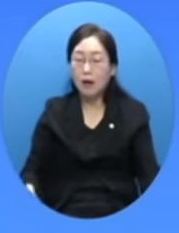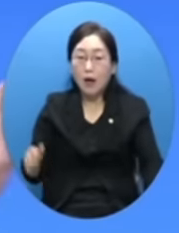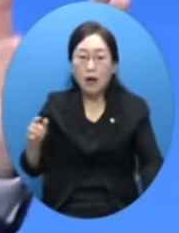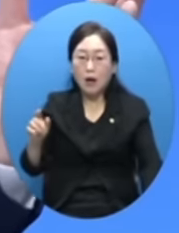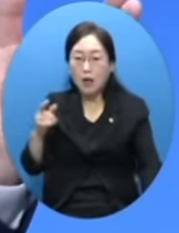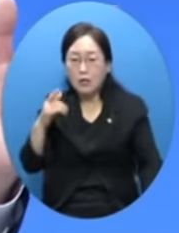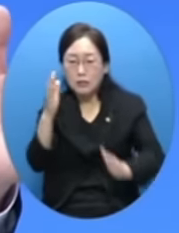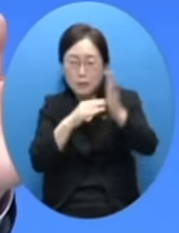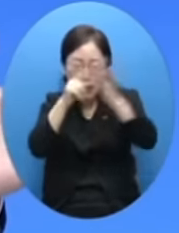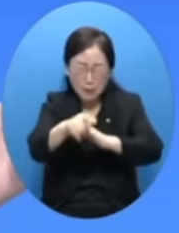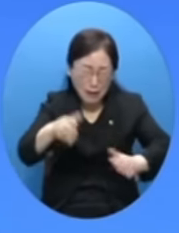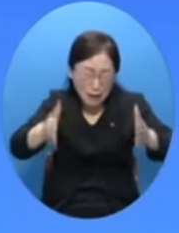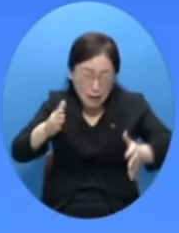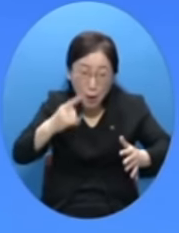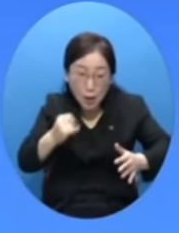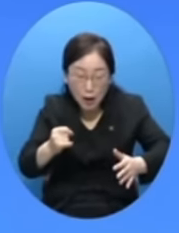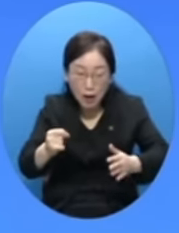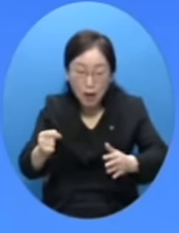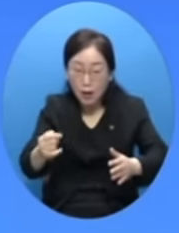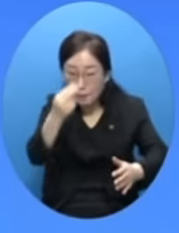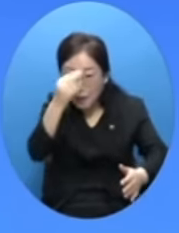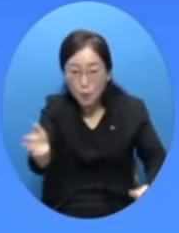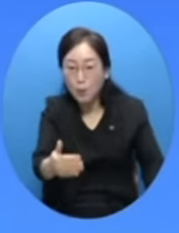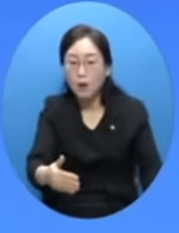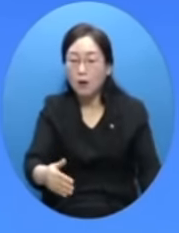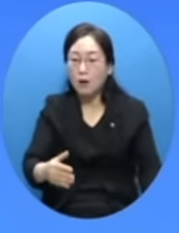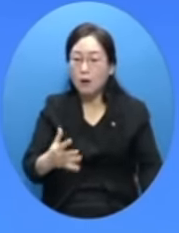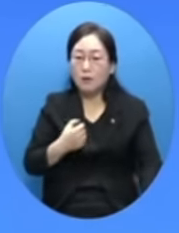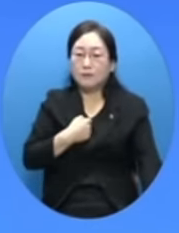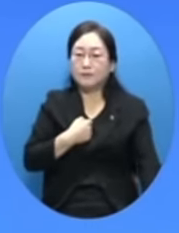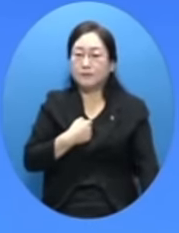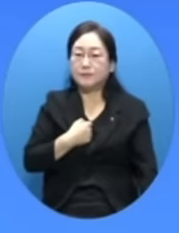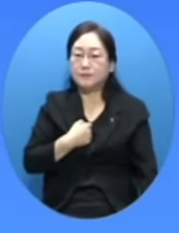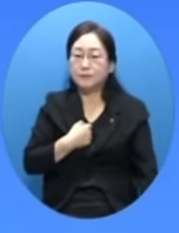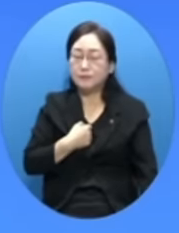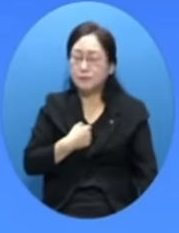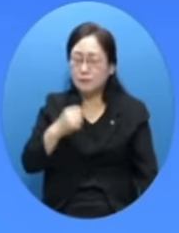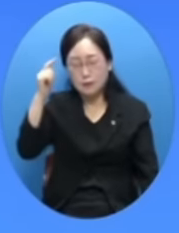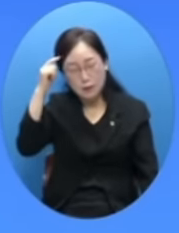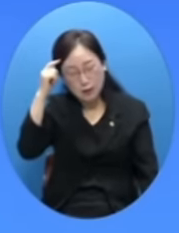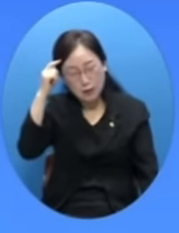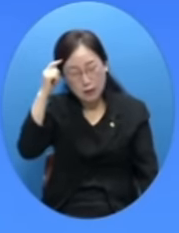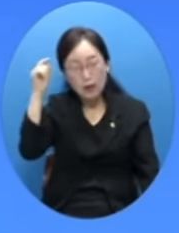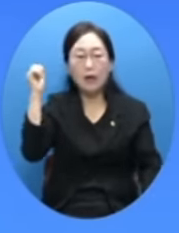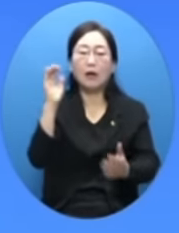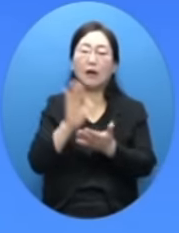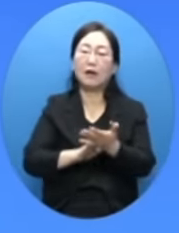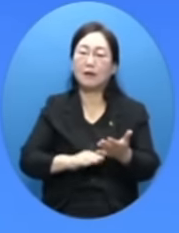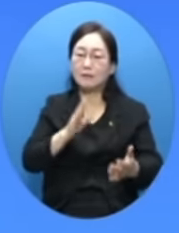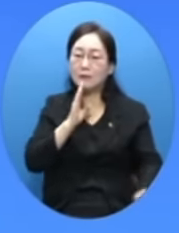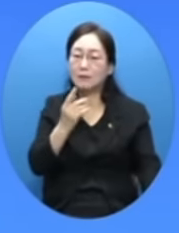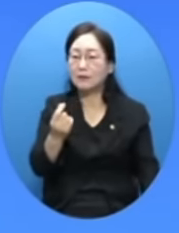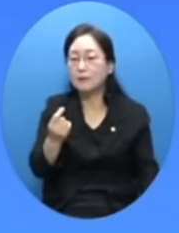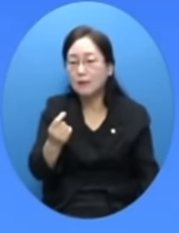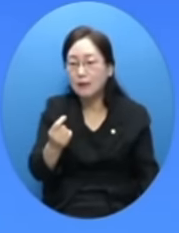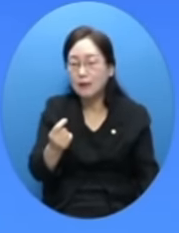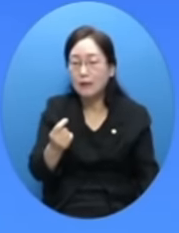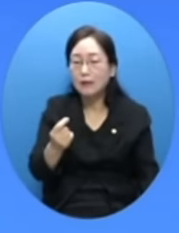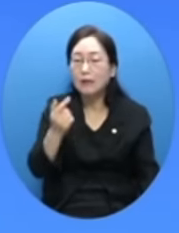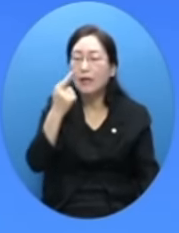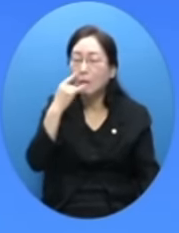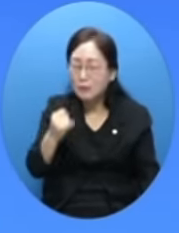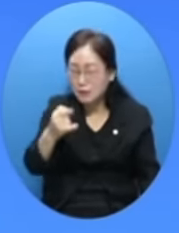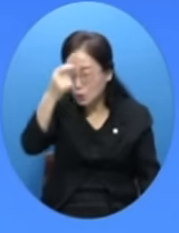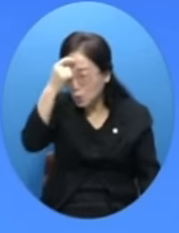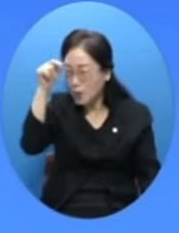다녀가보니까 집 어머니가 안 계세요. 가슴이 철렁했습니다. 근데 생각해보니까 어머니가 아마 교회